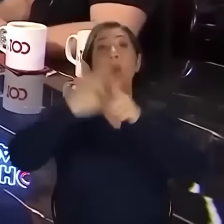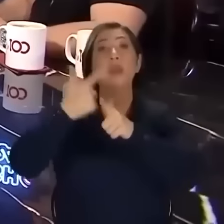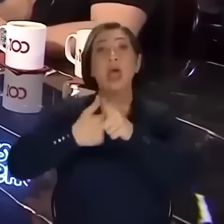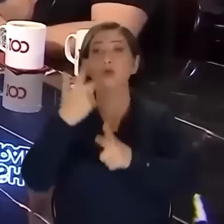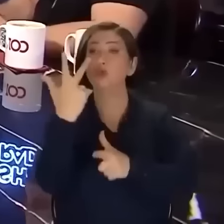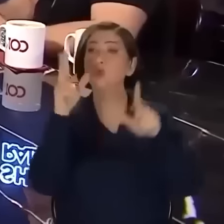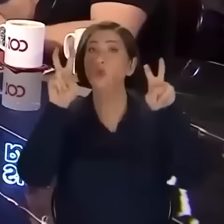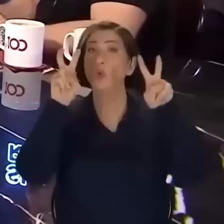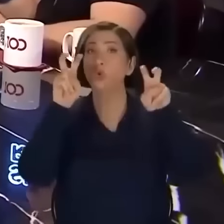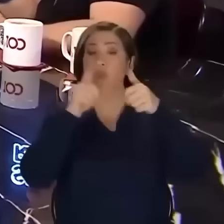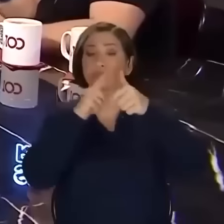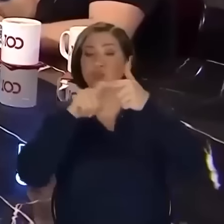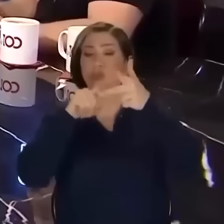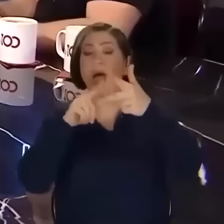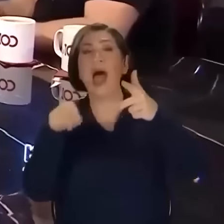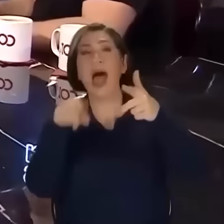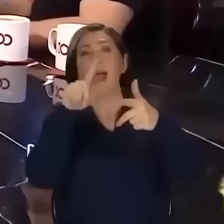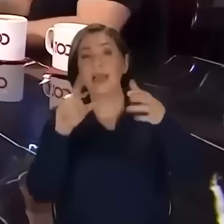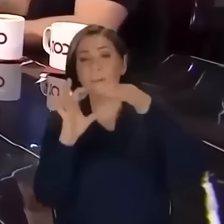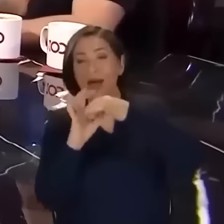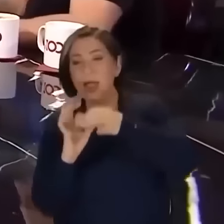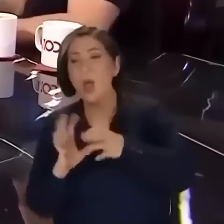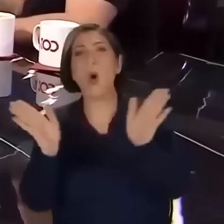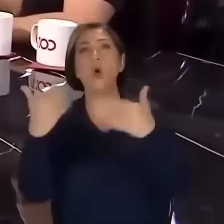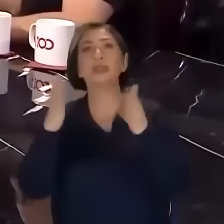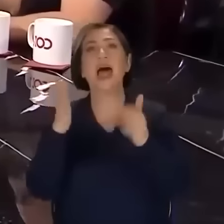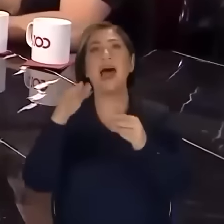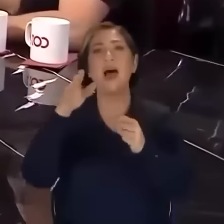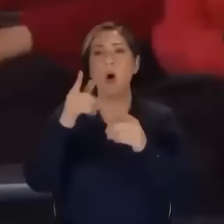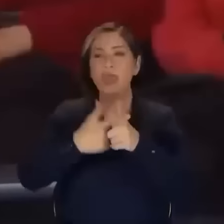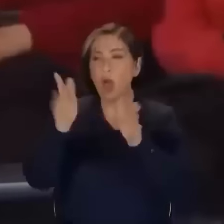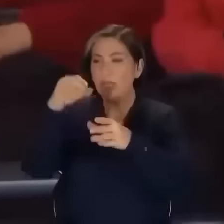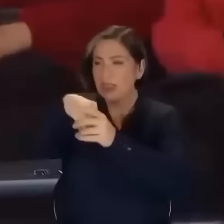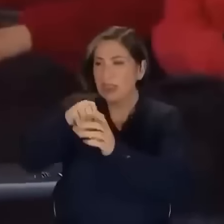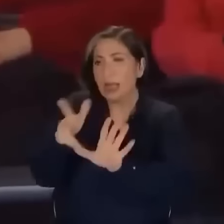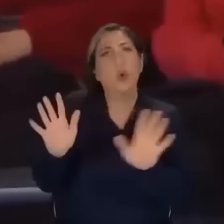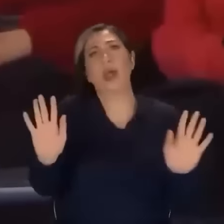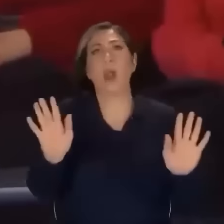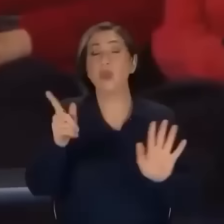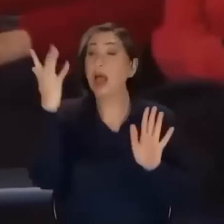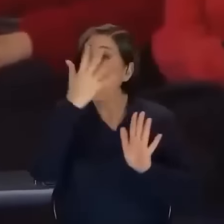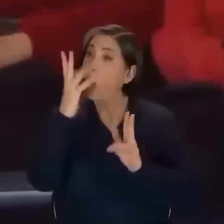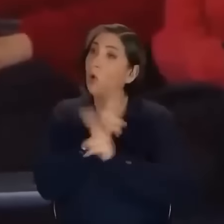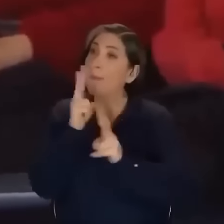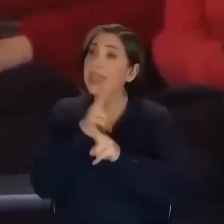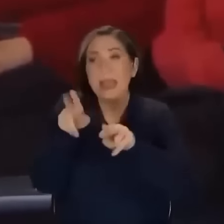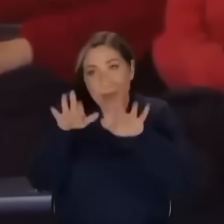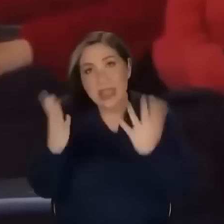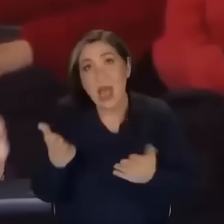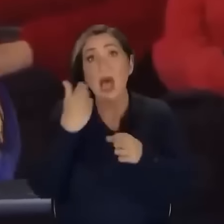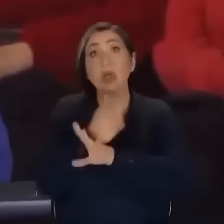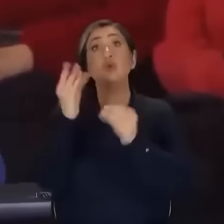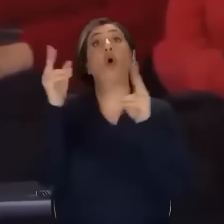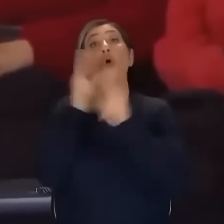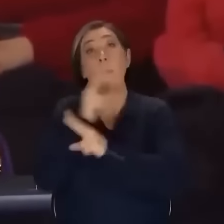üç konudan ibaret aradaki bağlantı sadece aynı otel odasına geçmesi filan onlar da birer Kara komedi gibidir aslında yani çok